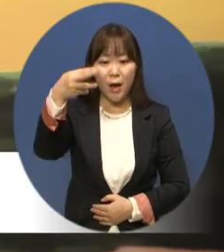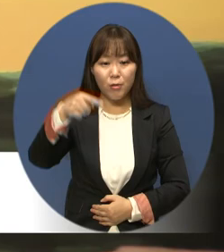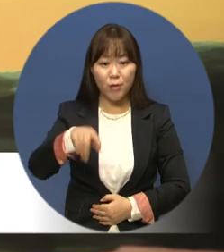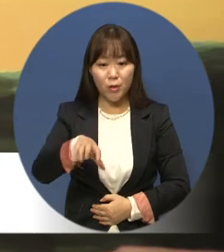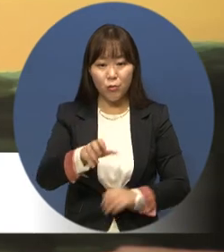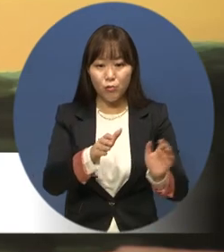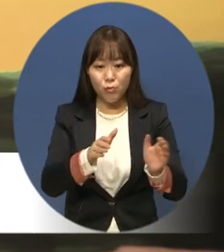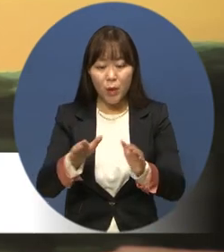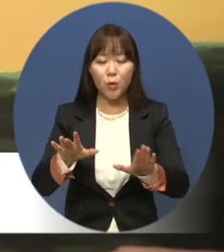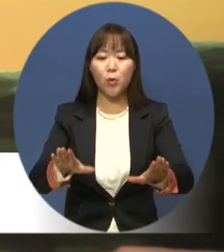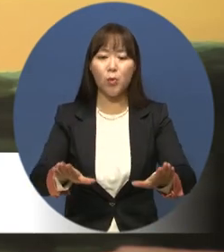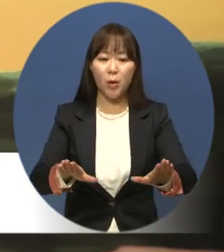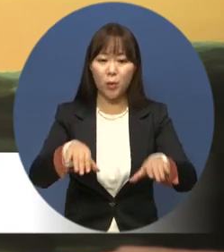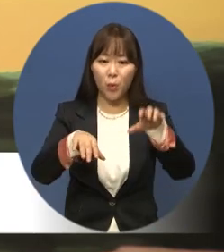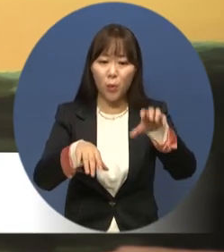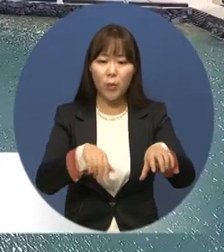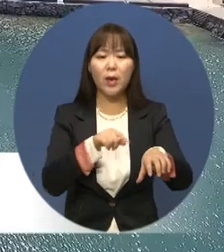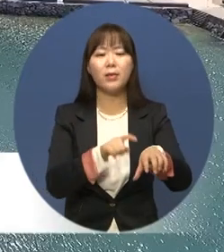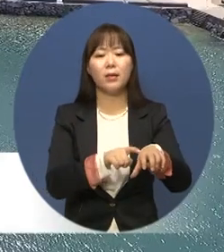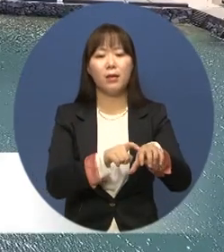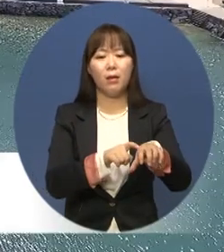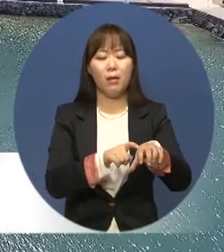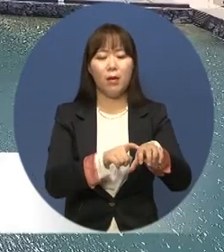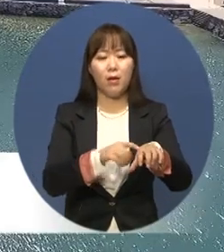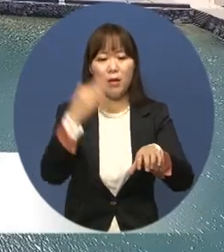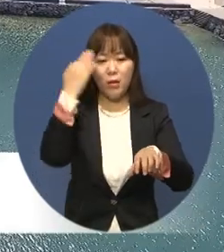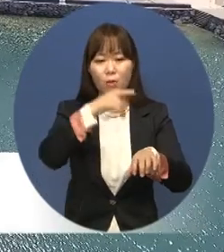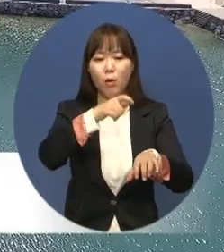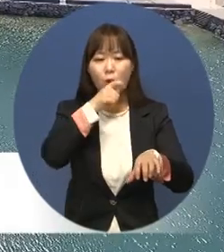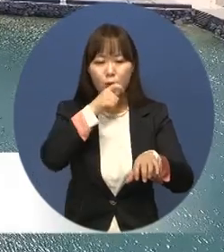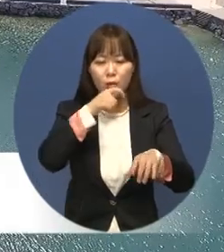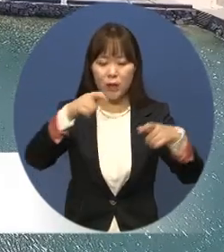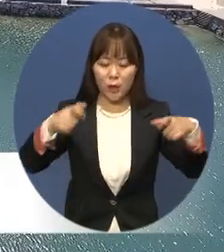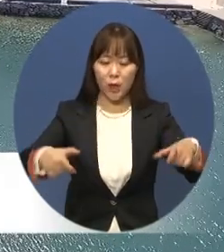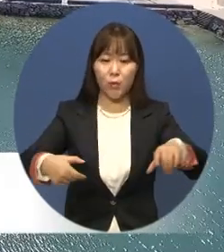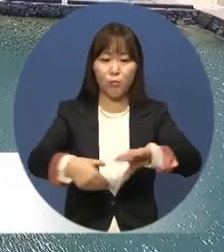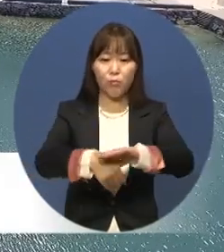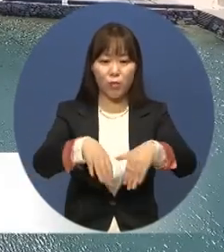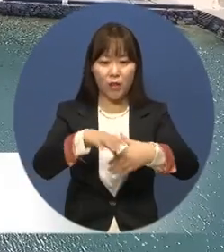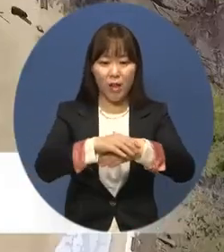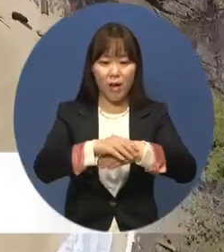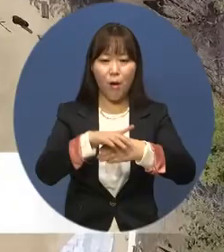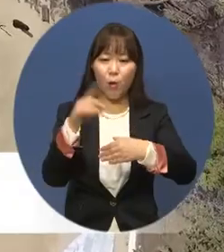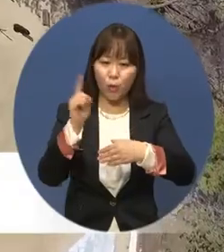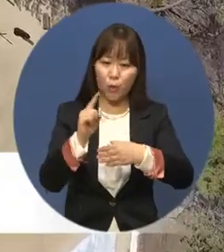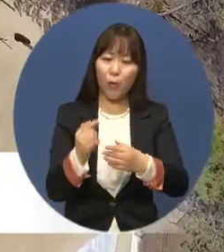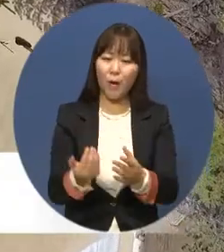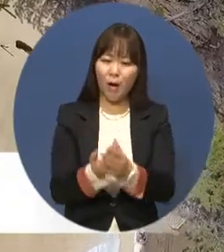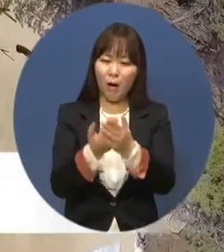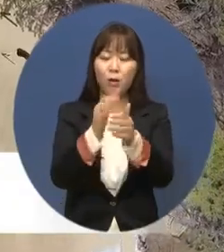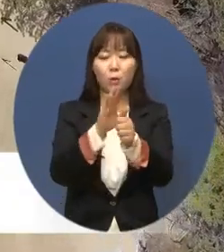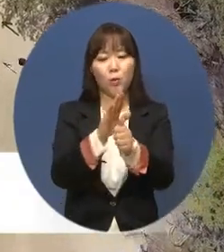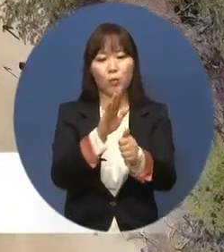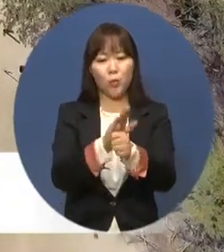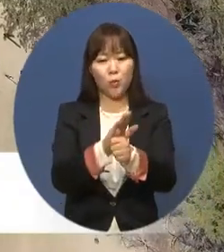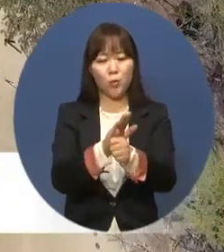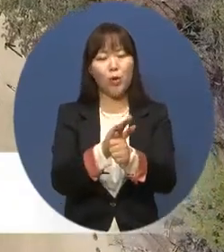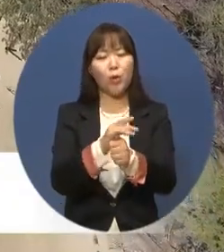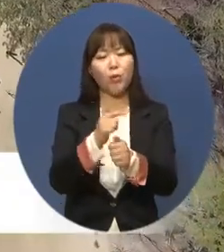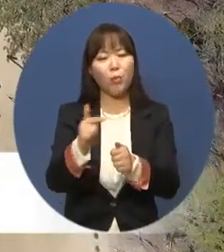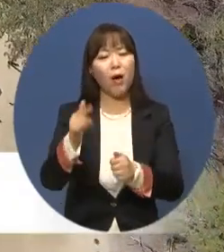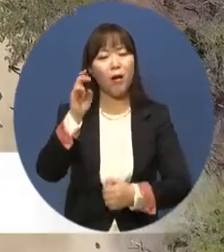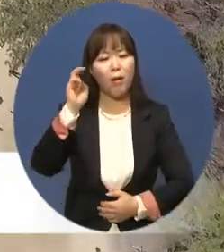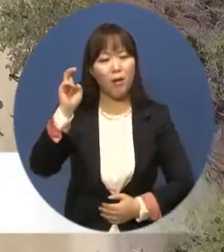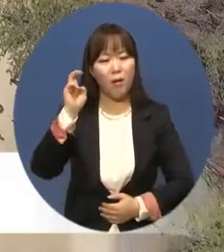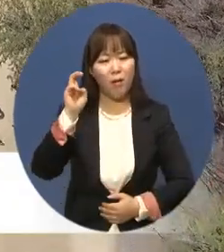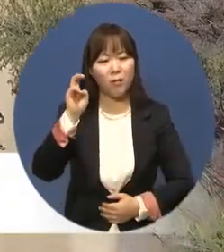좁은 창작 스튜디오 공간이 크게는 우리 여수 지역의 문화의 어떤 그 향상을 도와줄 수